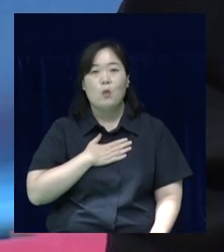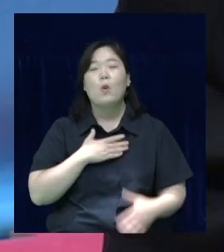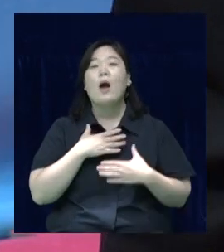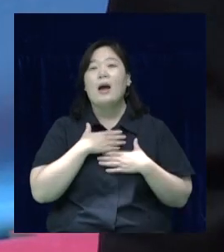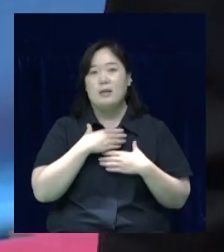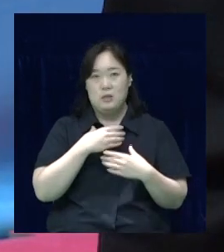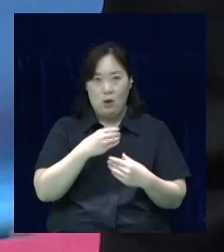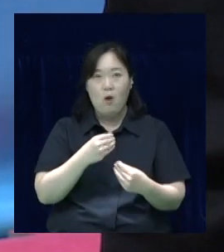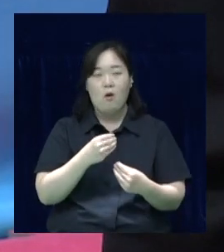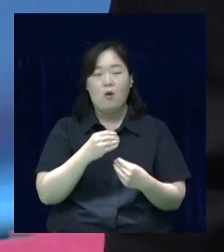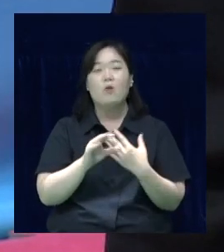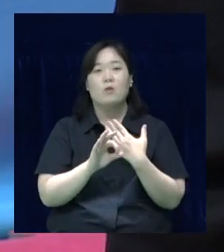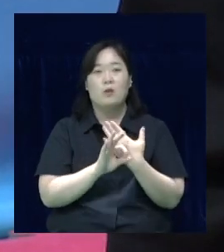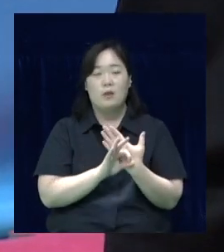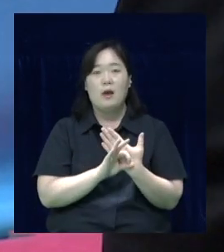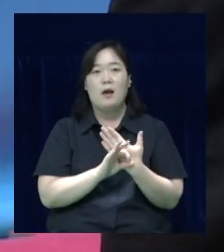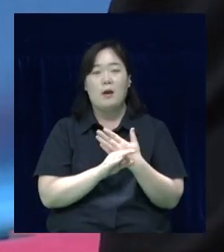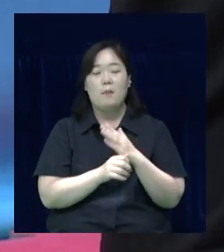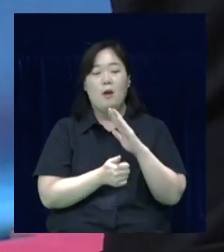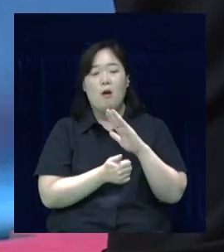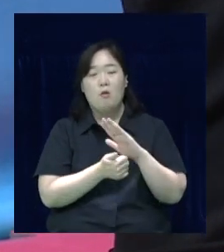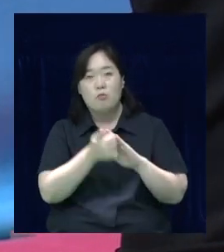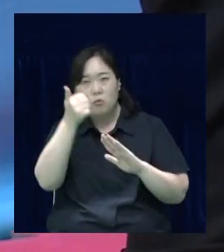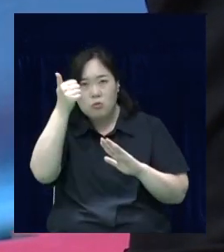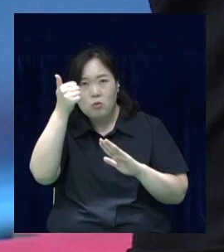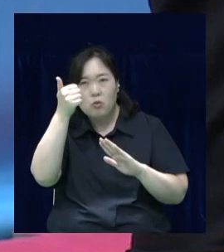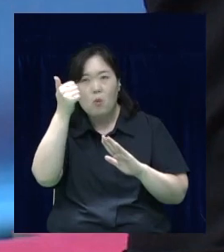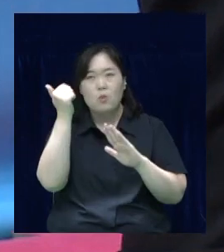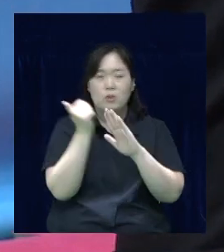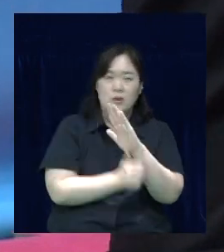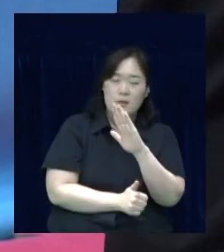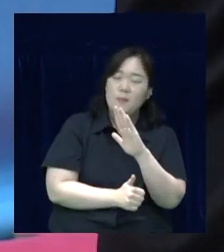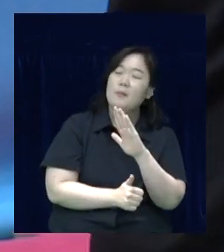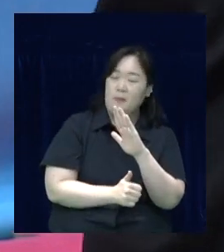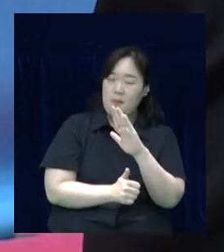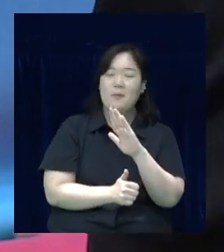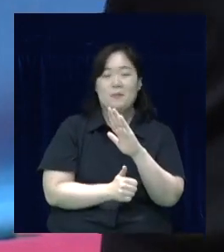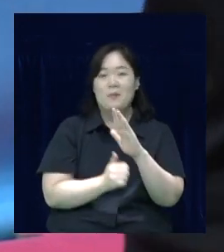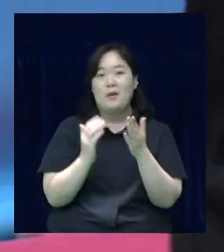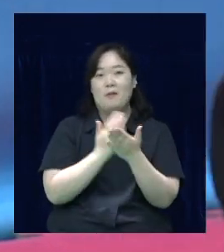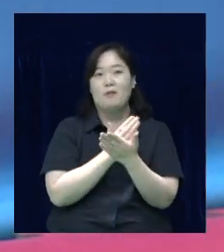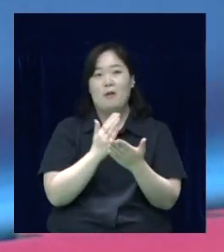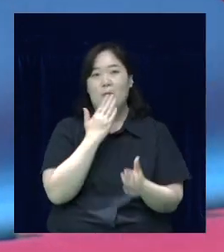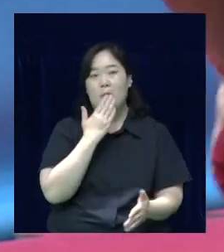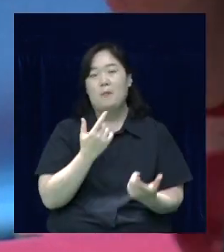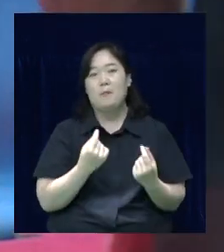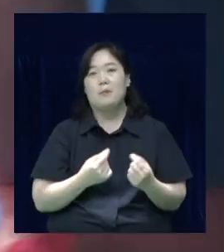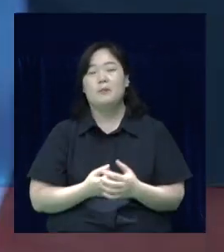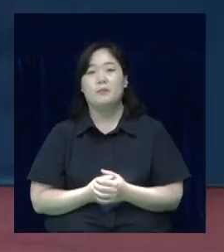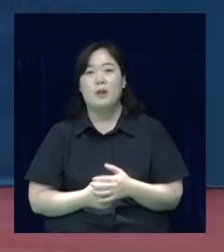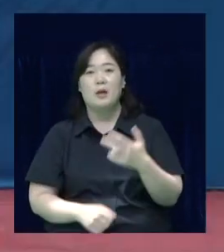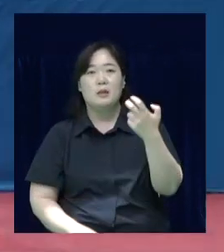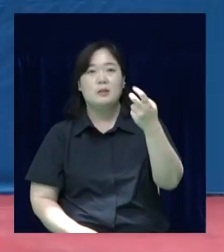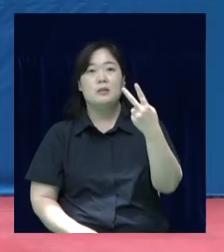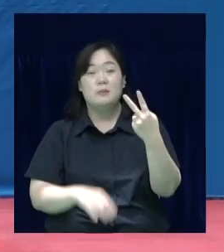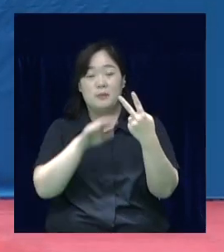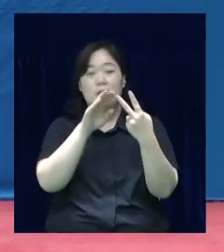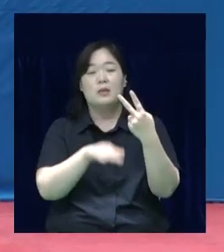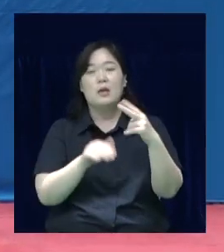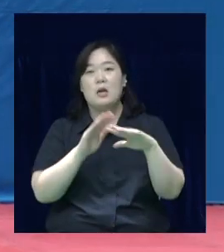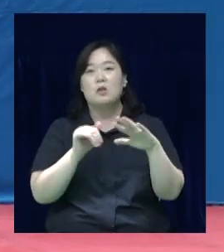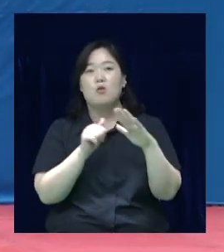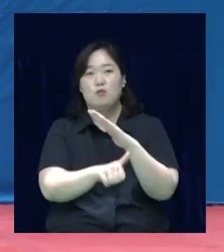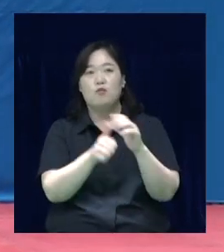얼마만큼 하느냐 그것이 어떤 성패를 가름하는 어떤 지름길이 아닌가 이렇게 생각되어집니다. 네, 72kg 이하급의 이제